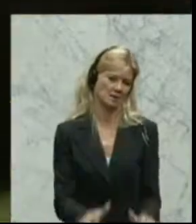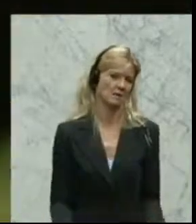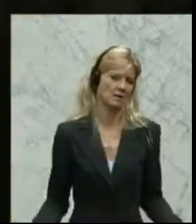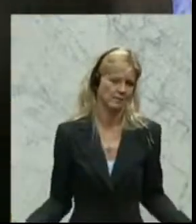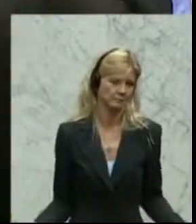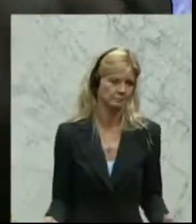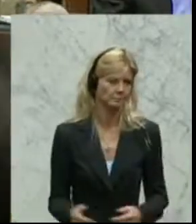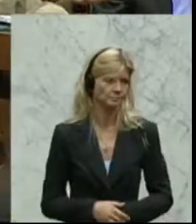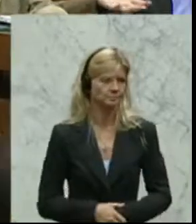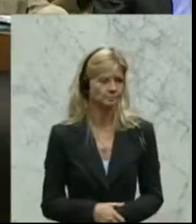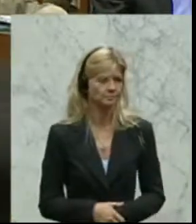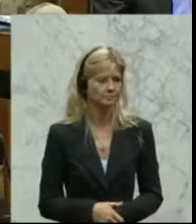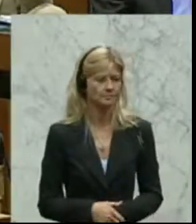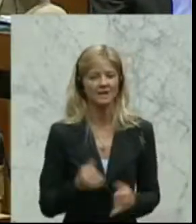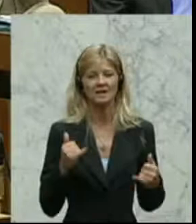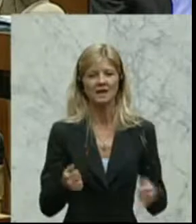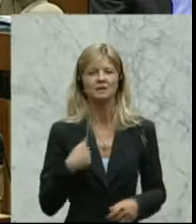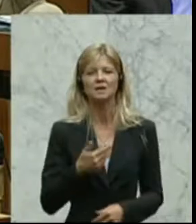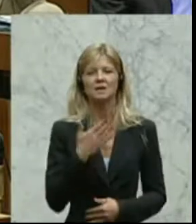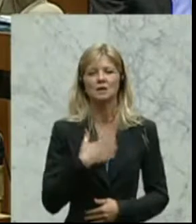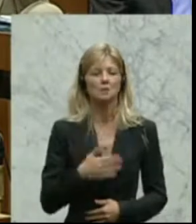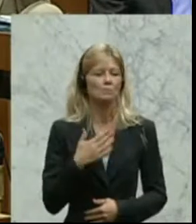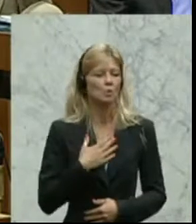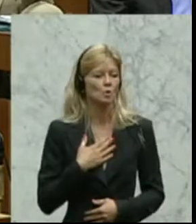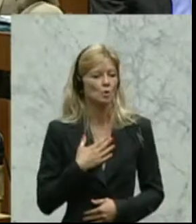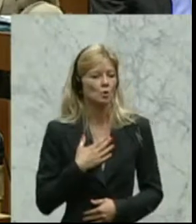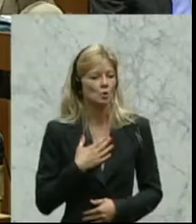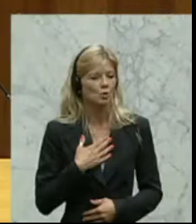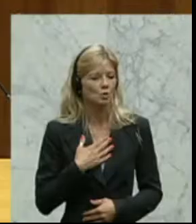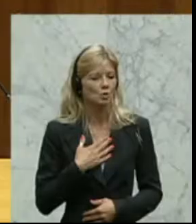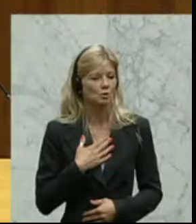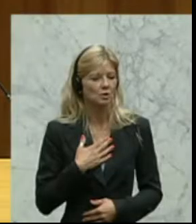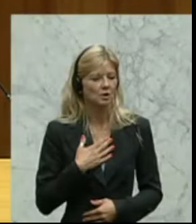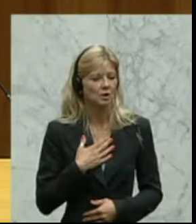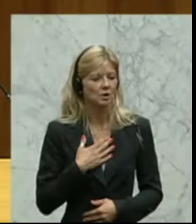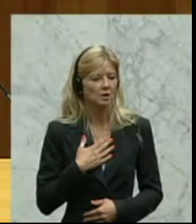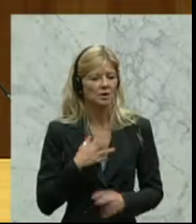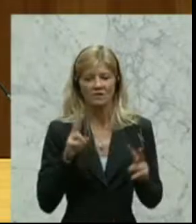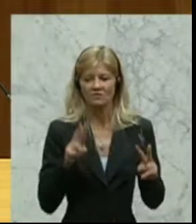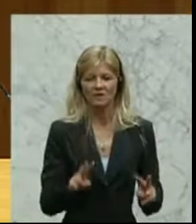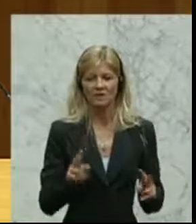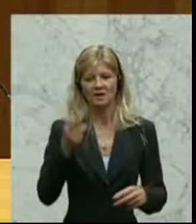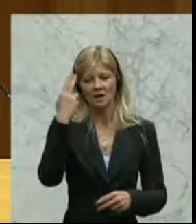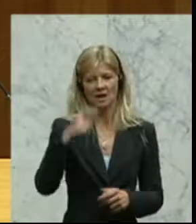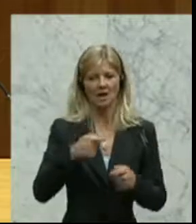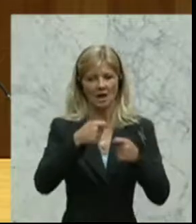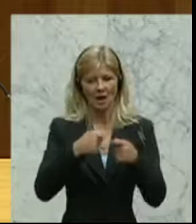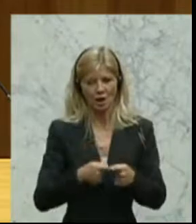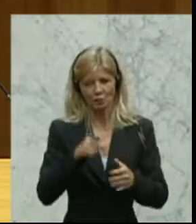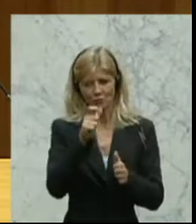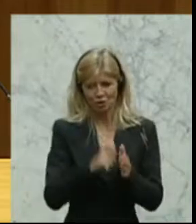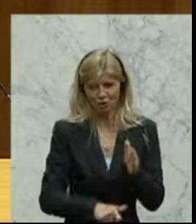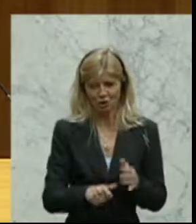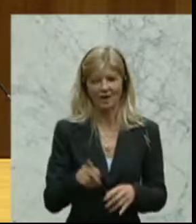An dieser Stelle möchte ich mich tatsächlich, Herr Klubchef Lopatka, hier und heute